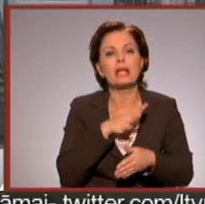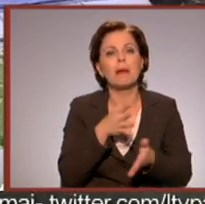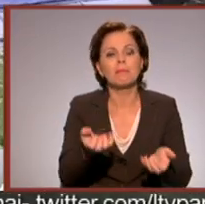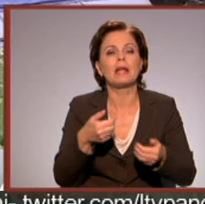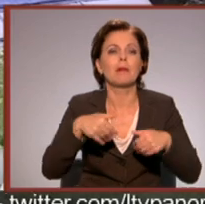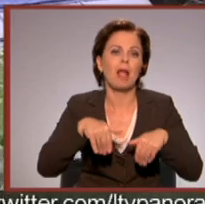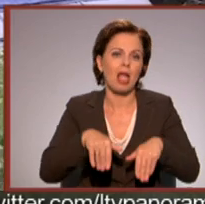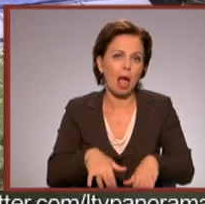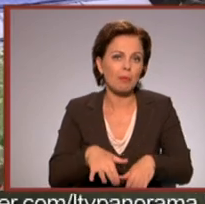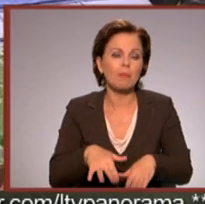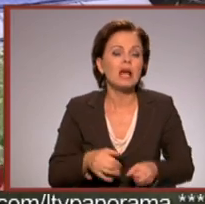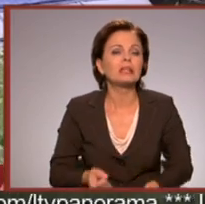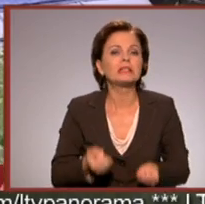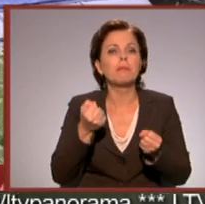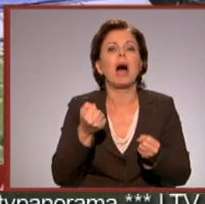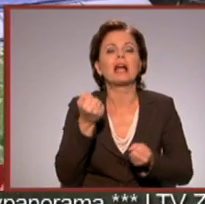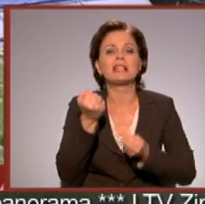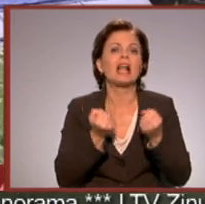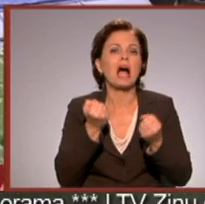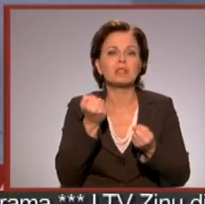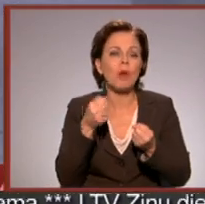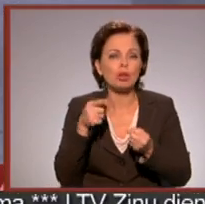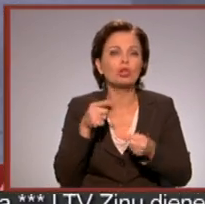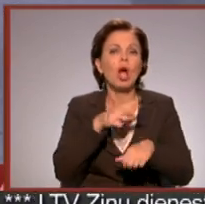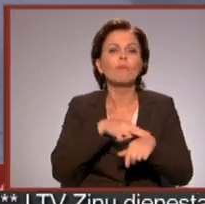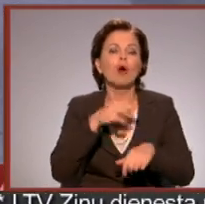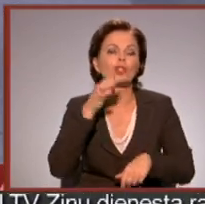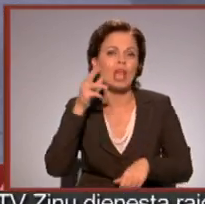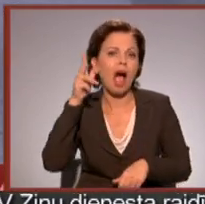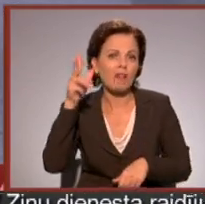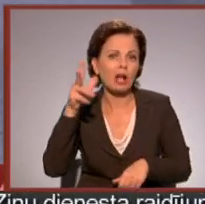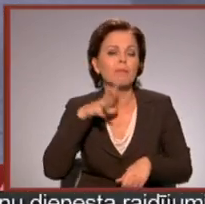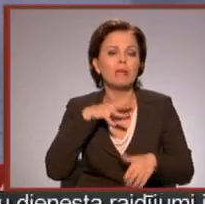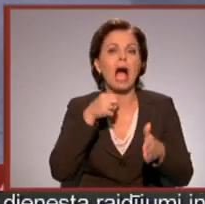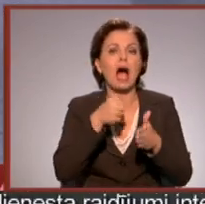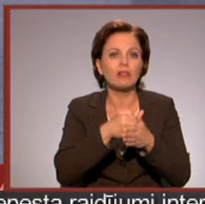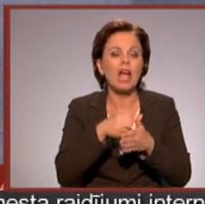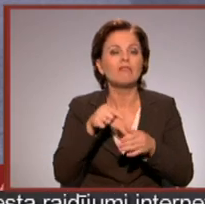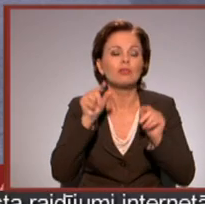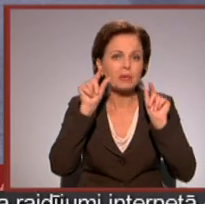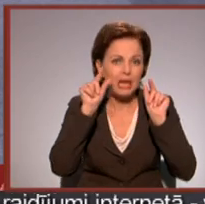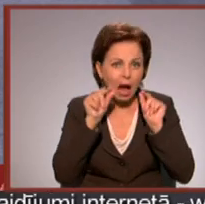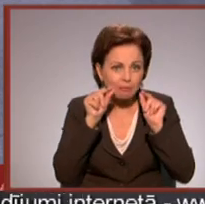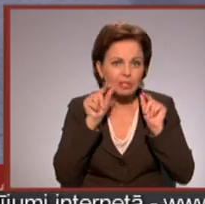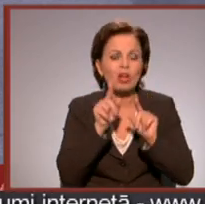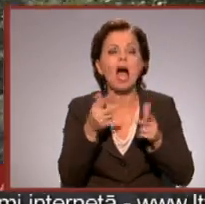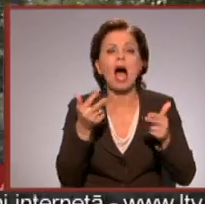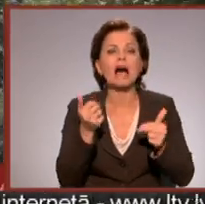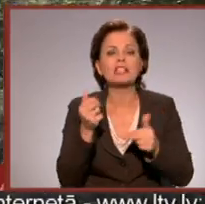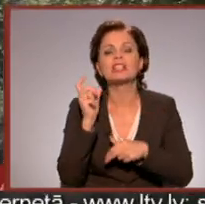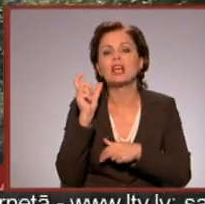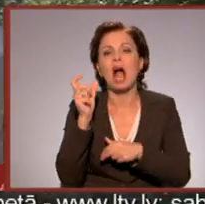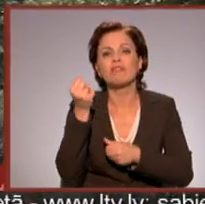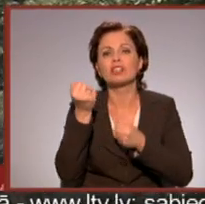lēmumu. Pats smagā transporta līdzekļa vadītājs policistiem apgalvoja, ka avārija notikusi, jo viņš iemidzis. Un tas, kā atzina, kāds kravas